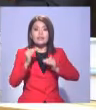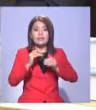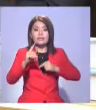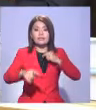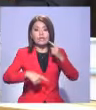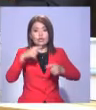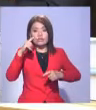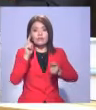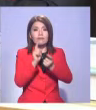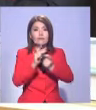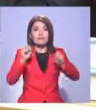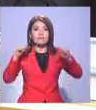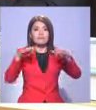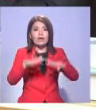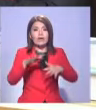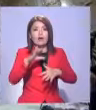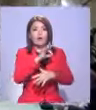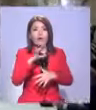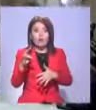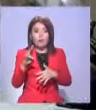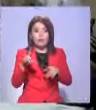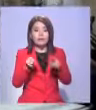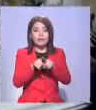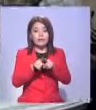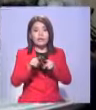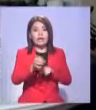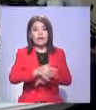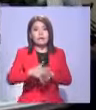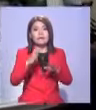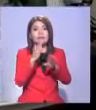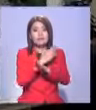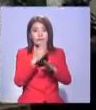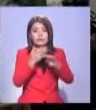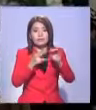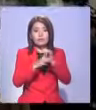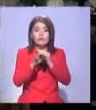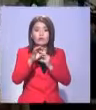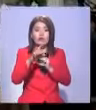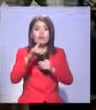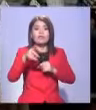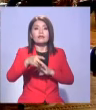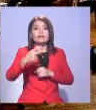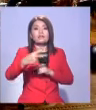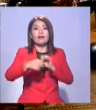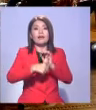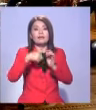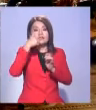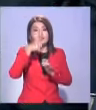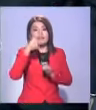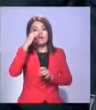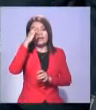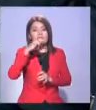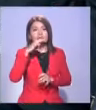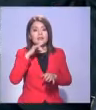кездесуді еліміз бастамашы болған Біріккен Ұлттар Ұйымының шеңберіндегі аймақтық климаттық саммитпен біріктіре отырып 2026 жылы Қазақстанда өткізуді